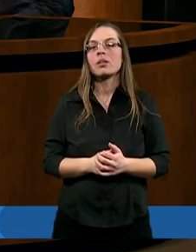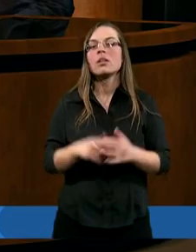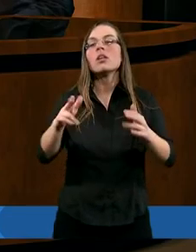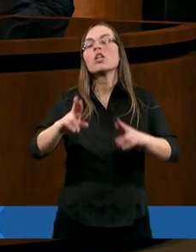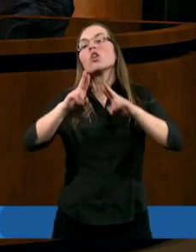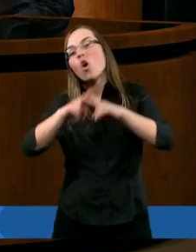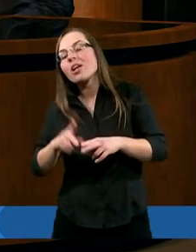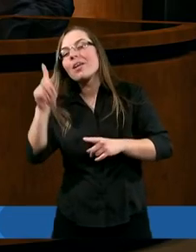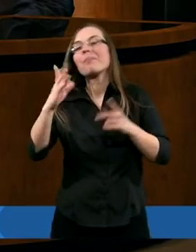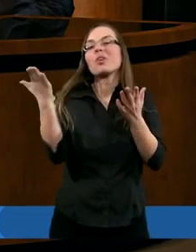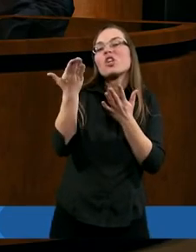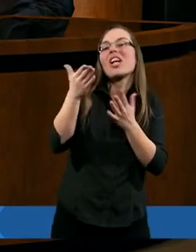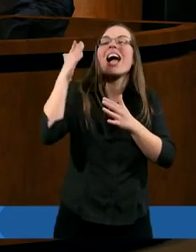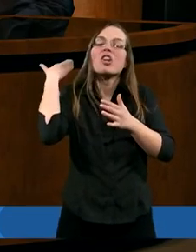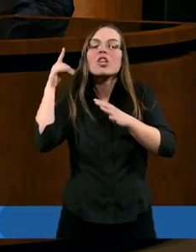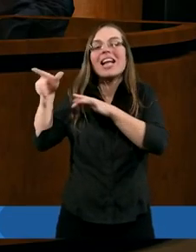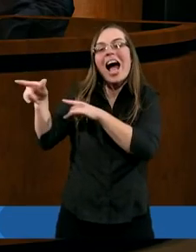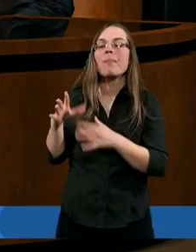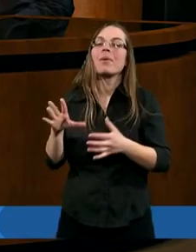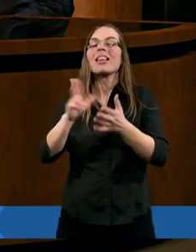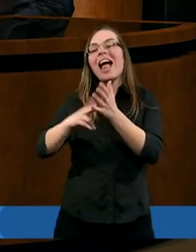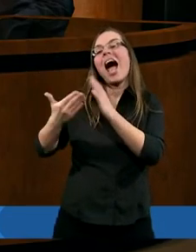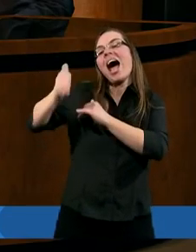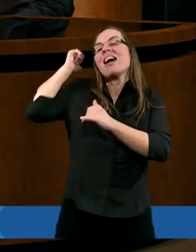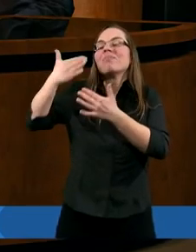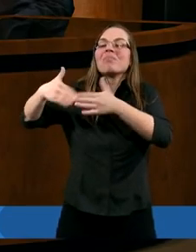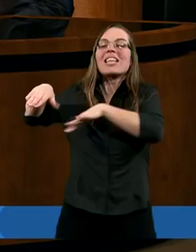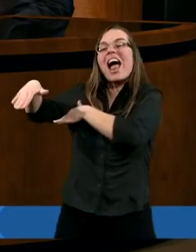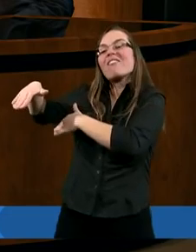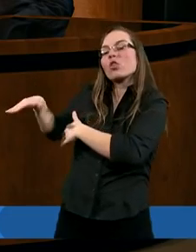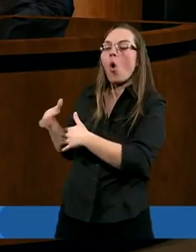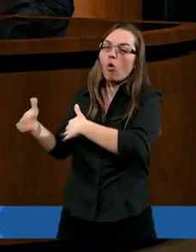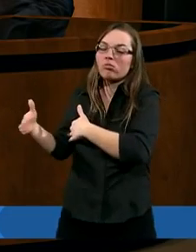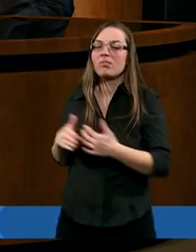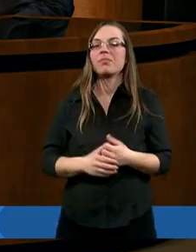zostajemy gdzieś tam na zewnątrz.